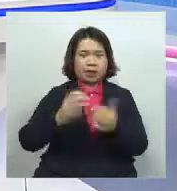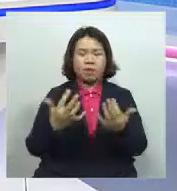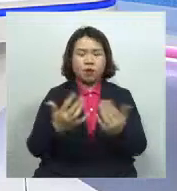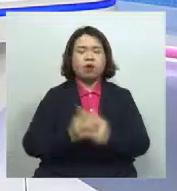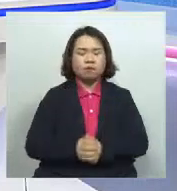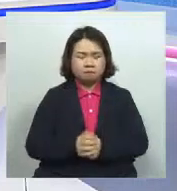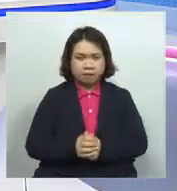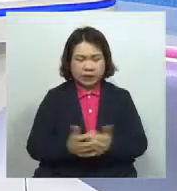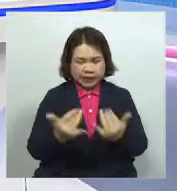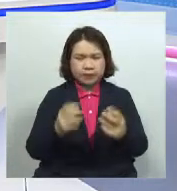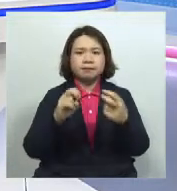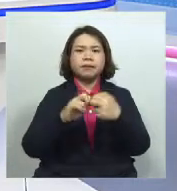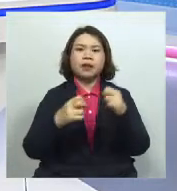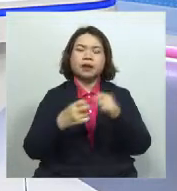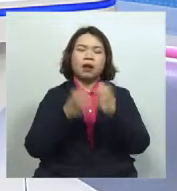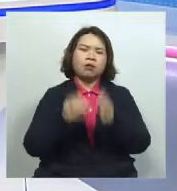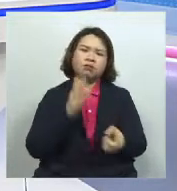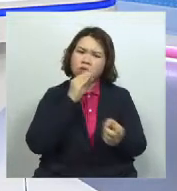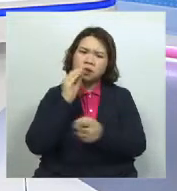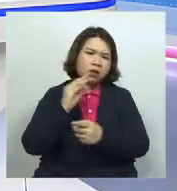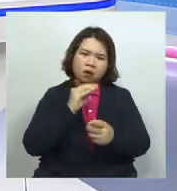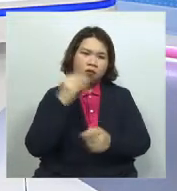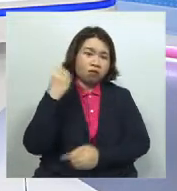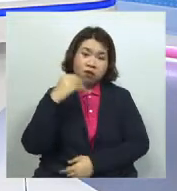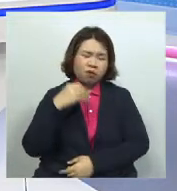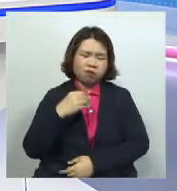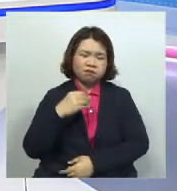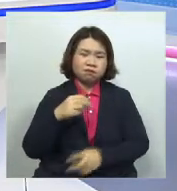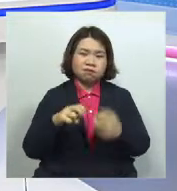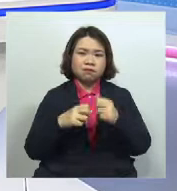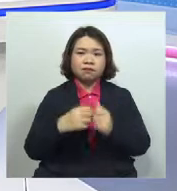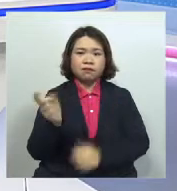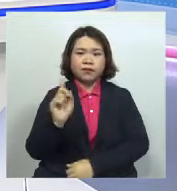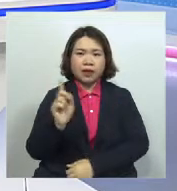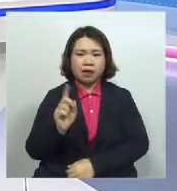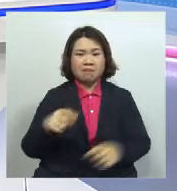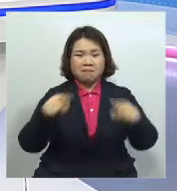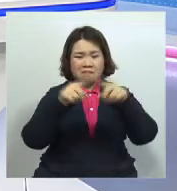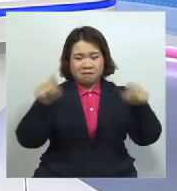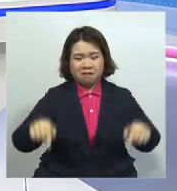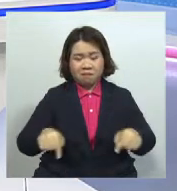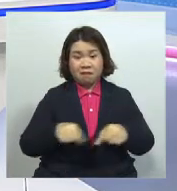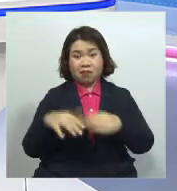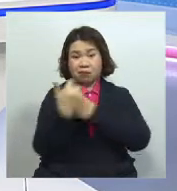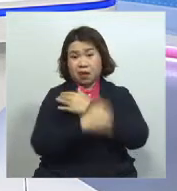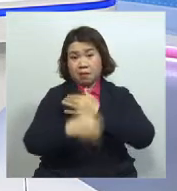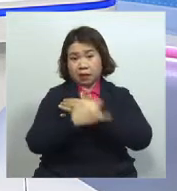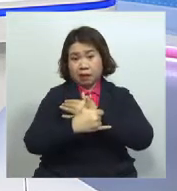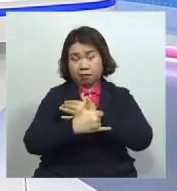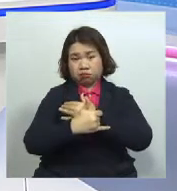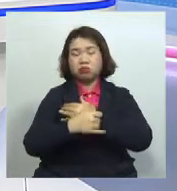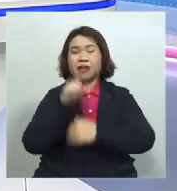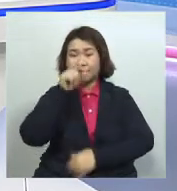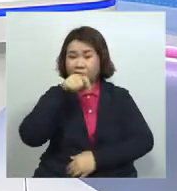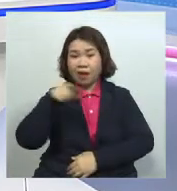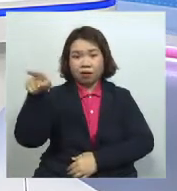ก็อีกหน่ปญหา ทหลายคนยพูดยังวิภาพวจารยดามากกอยู่ถูกต้องก็คอเรื่องบัตรเลอกตั้งนอกราชอาณาจักษ์จาก New